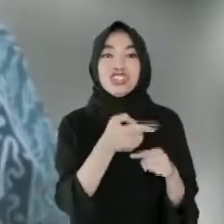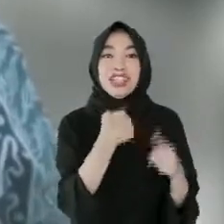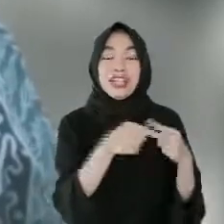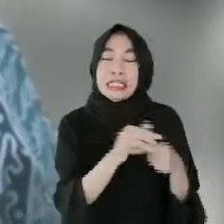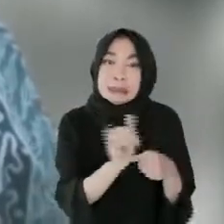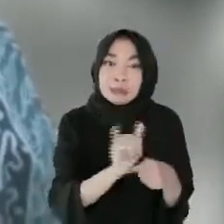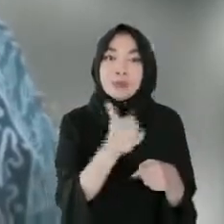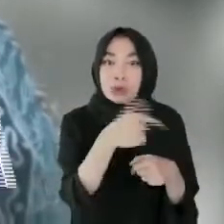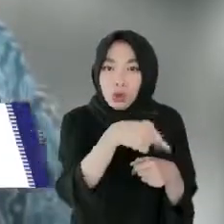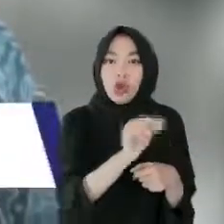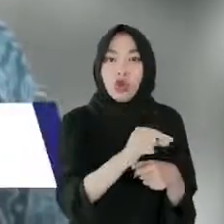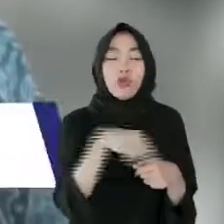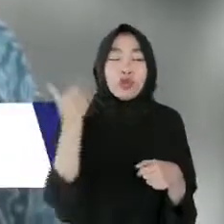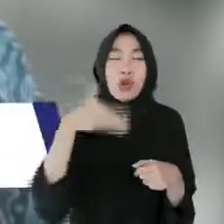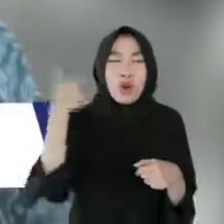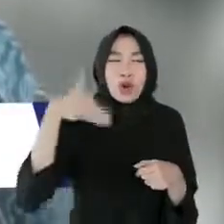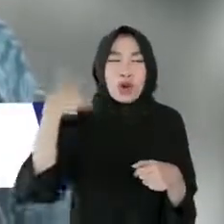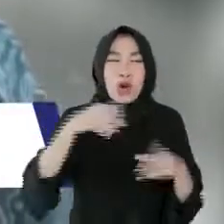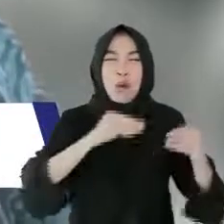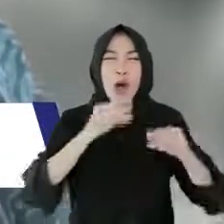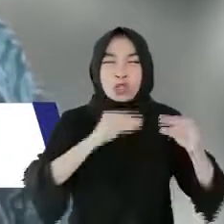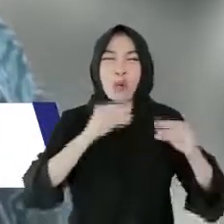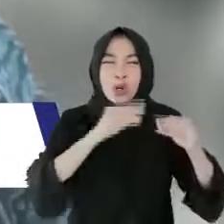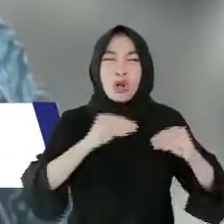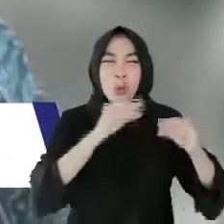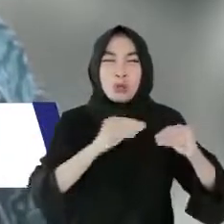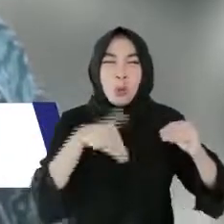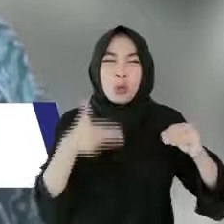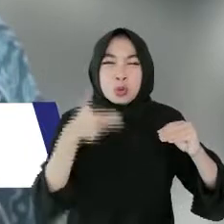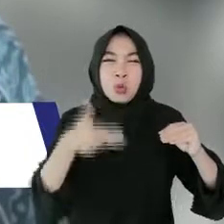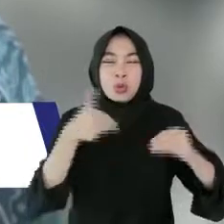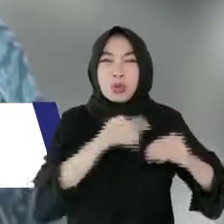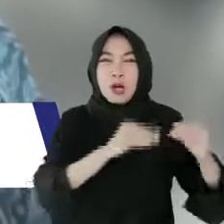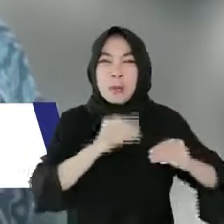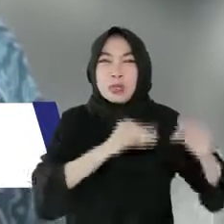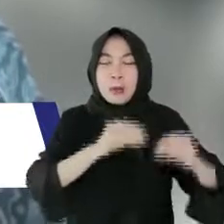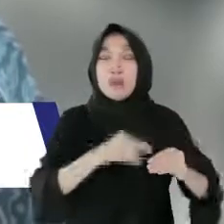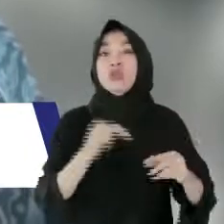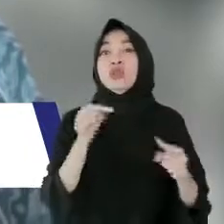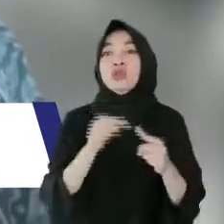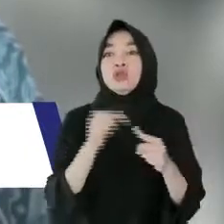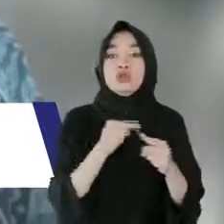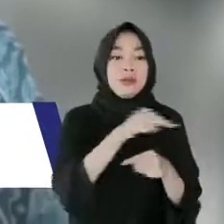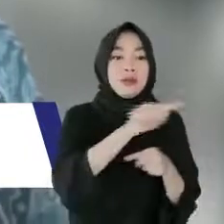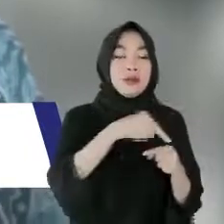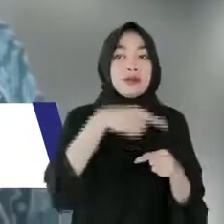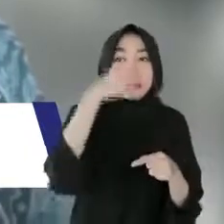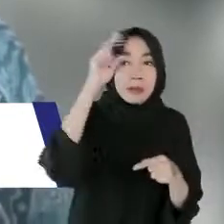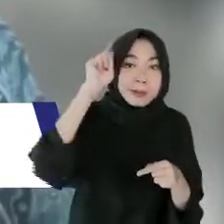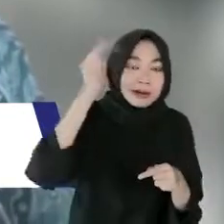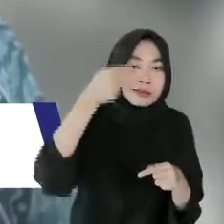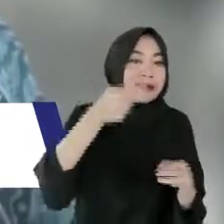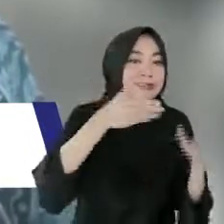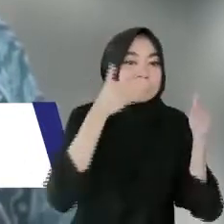rangka untuk memastikan bahwa semua sektor semua